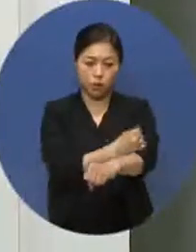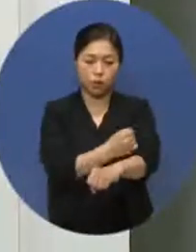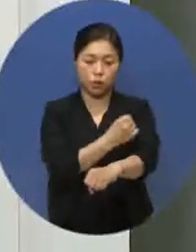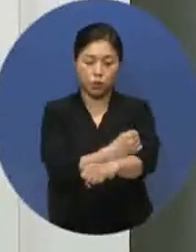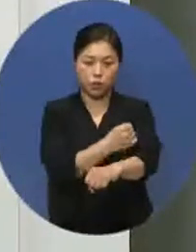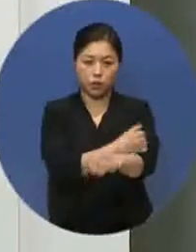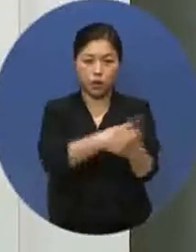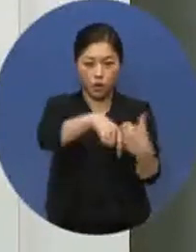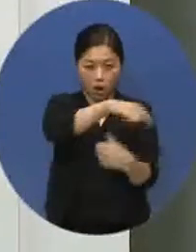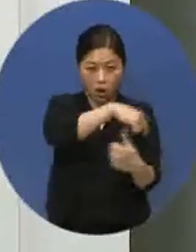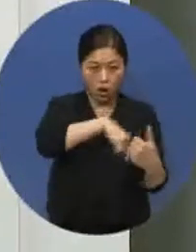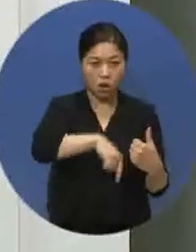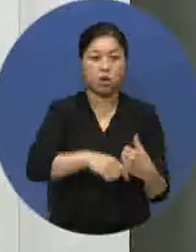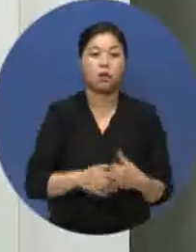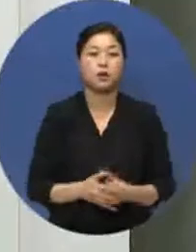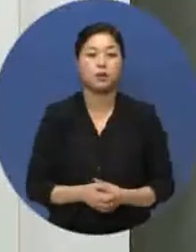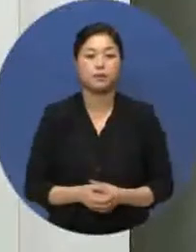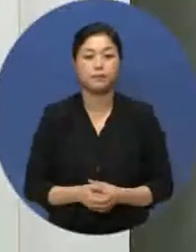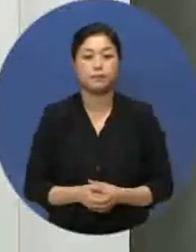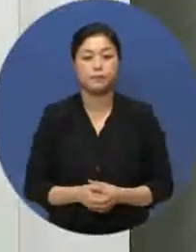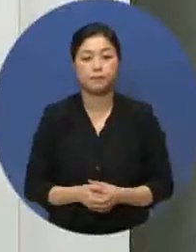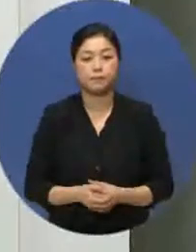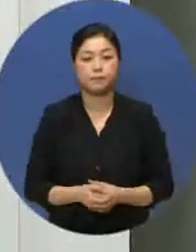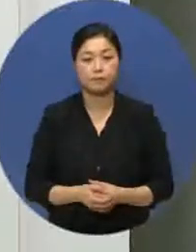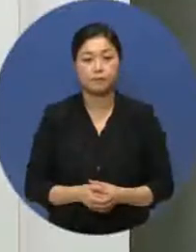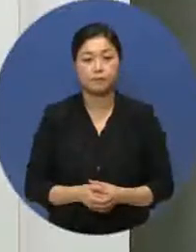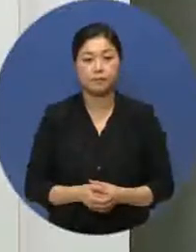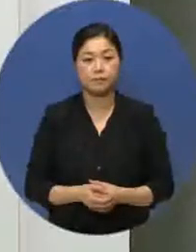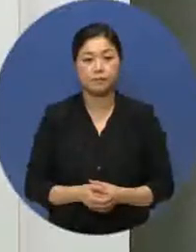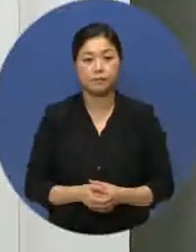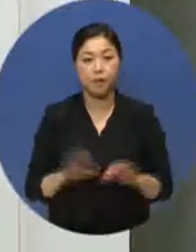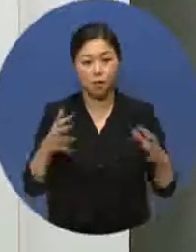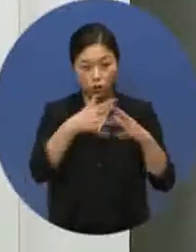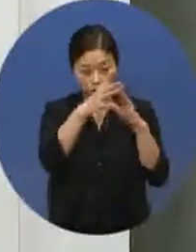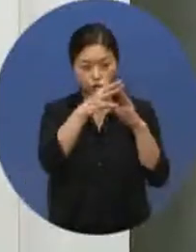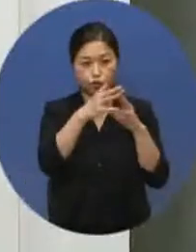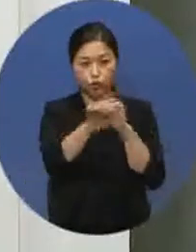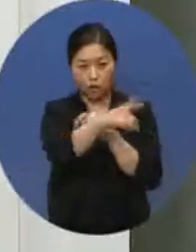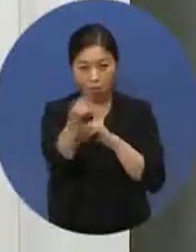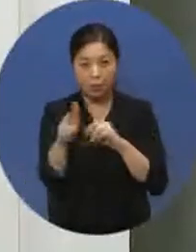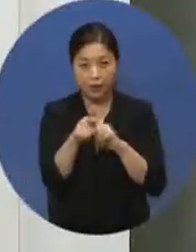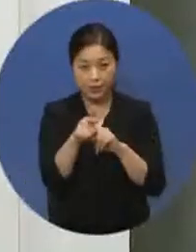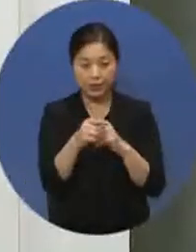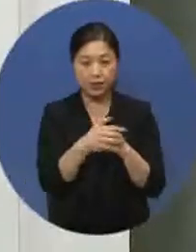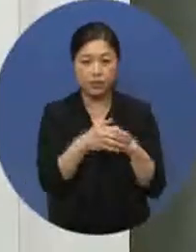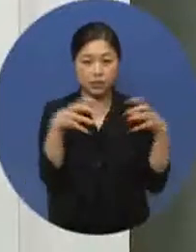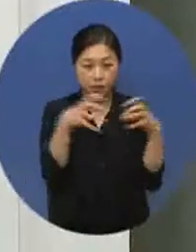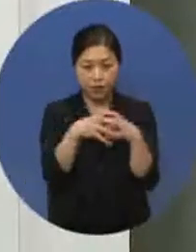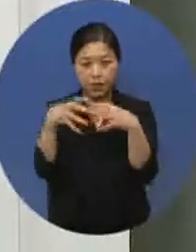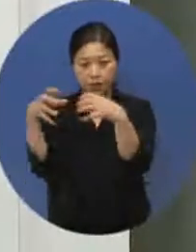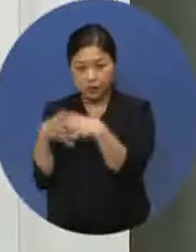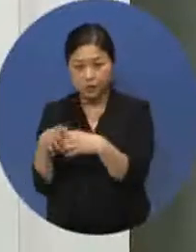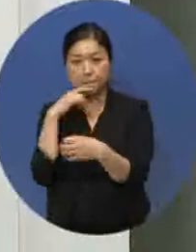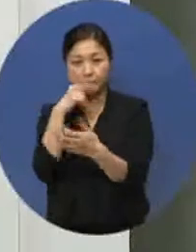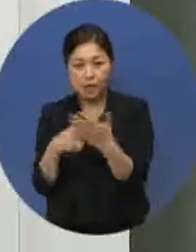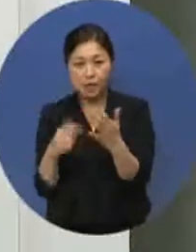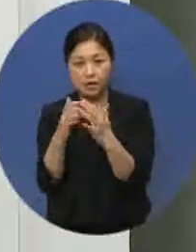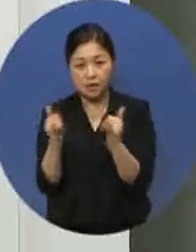뭐 노동 현장에서 뭐 아무튼 건축 현장이나 많은 집단